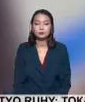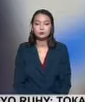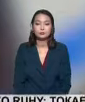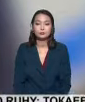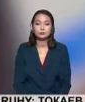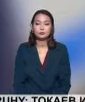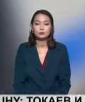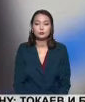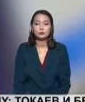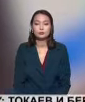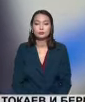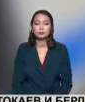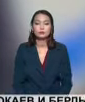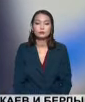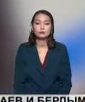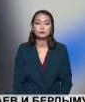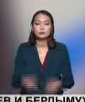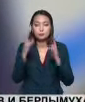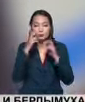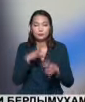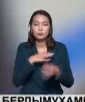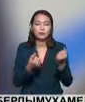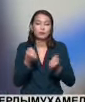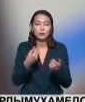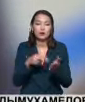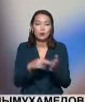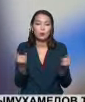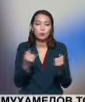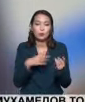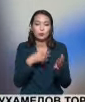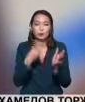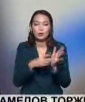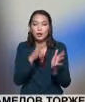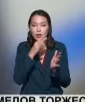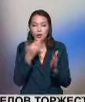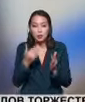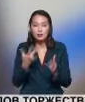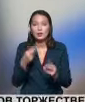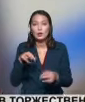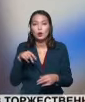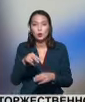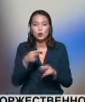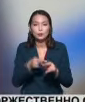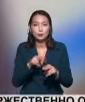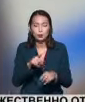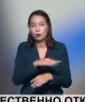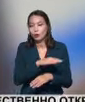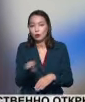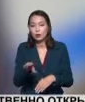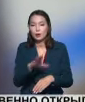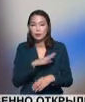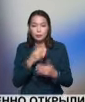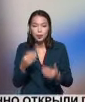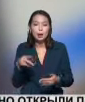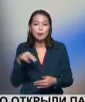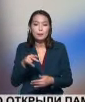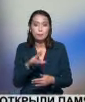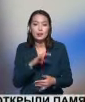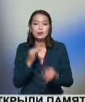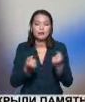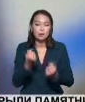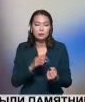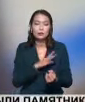Во время управления транспортным средством водителю стало плохо, после чего он наехал на тротуар, где находились два пешехода. Пешеходы и водитель